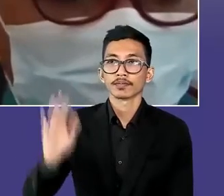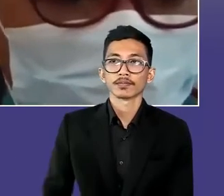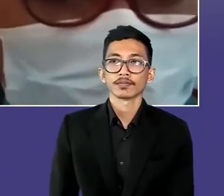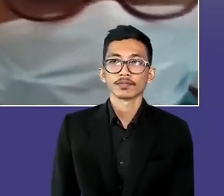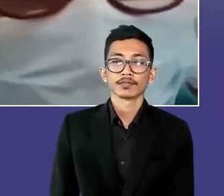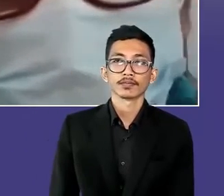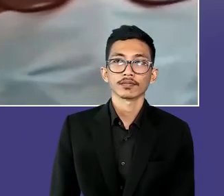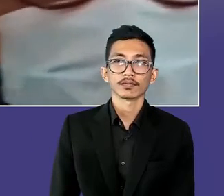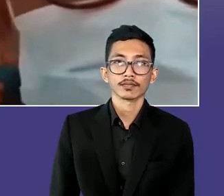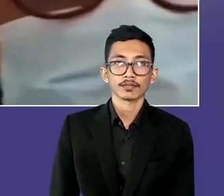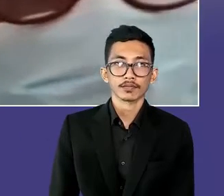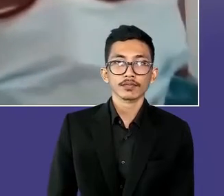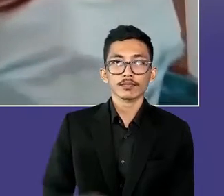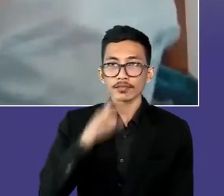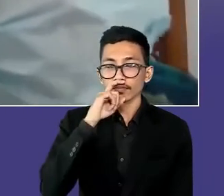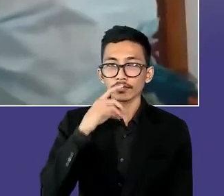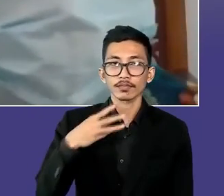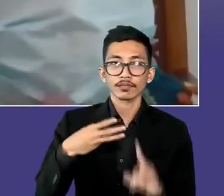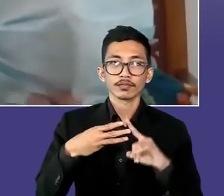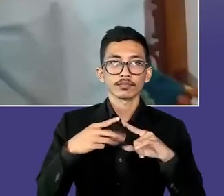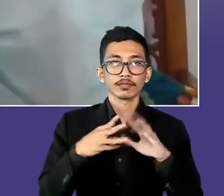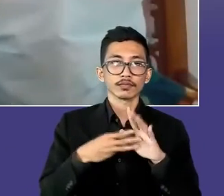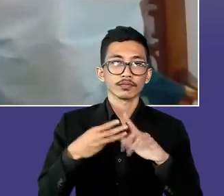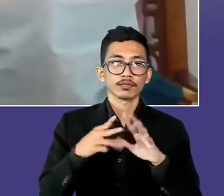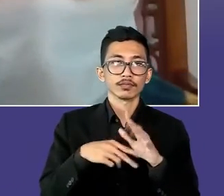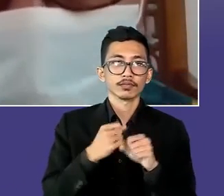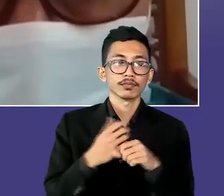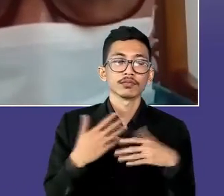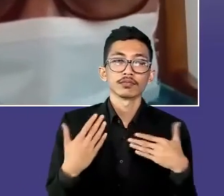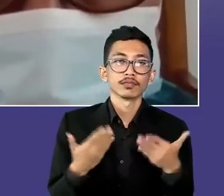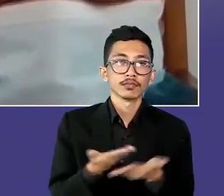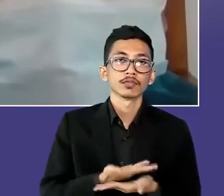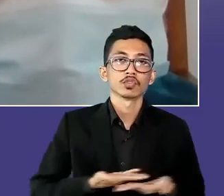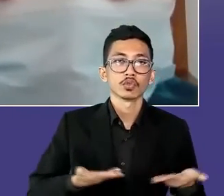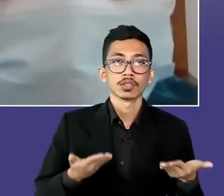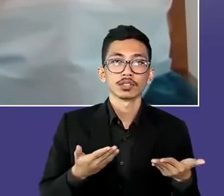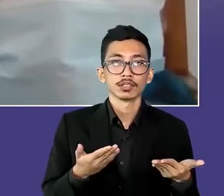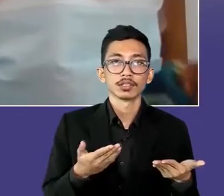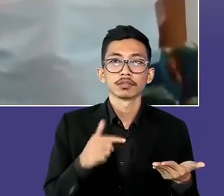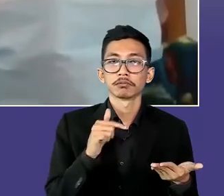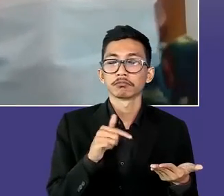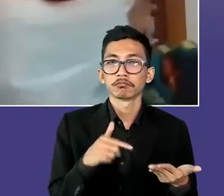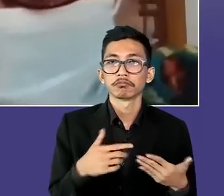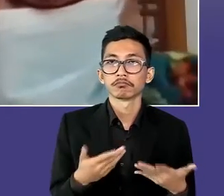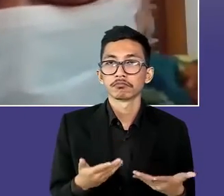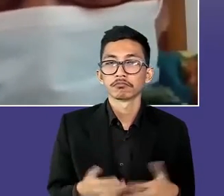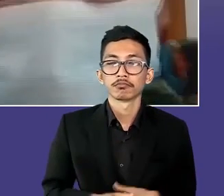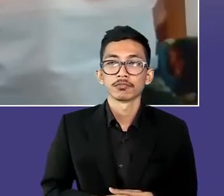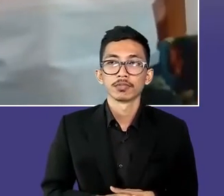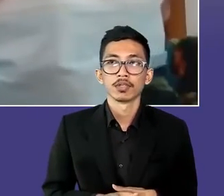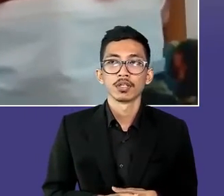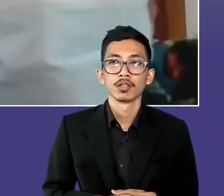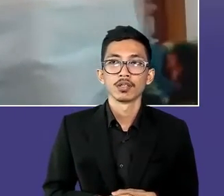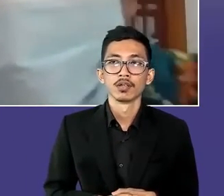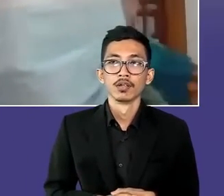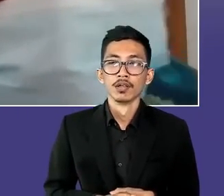Bambang. Bagaimana kondisi di wilayah Bapak, Pak? Bisa diceritakan sedikit sebelum bertanya nanti?